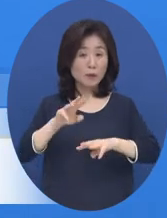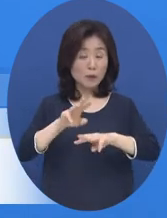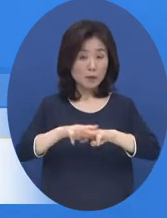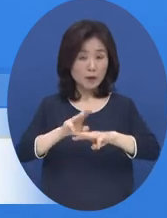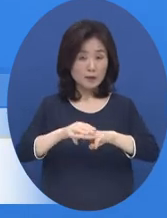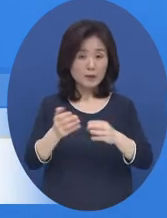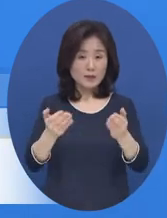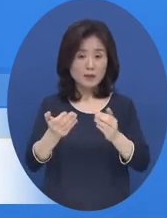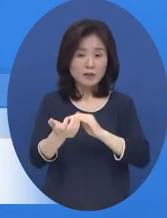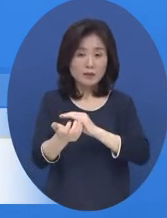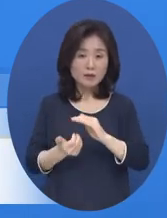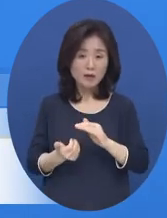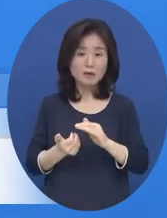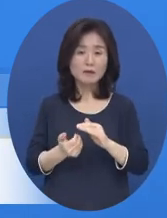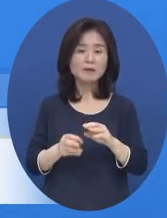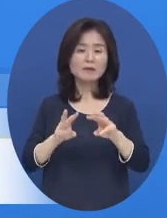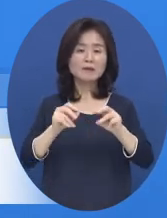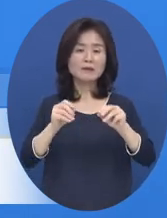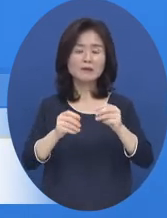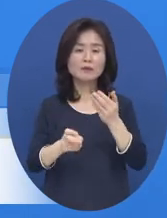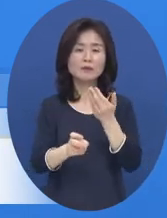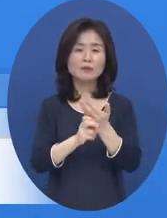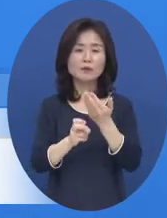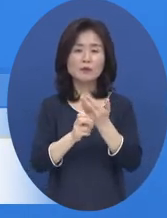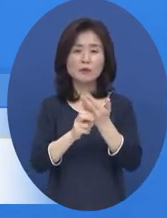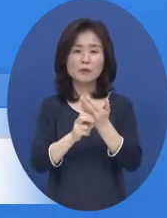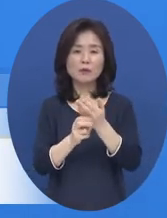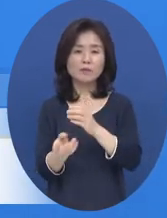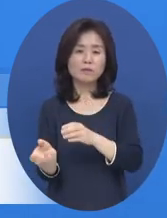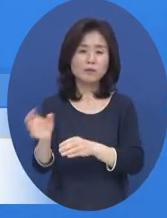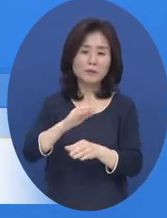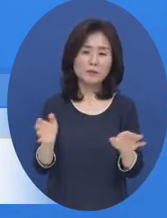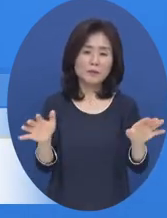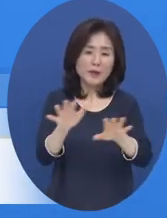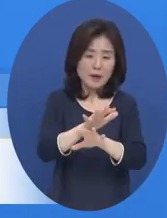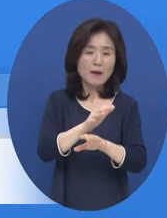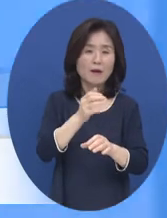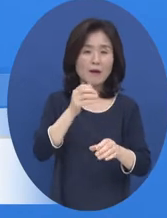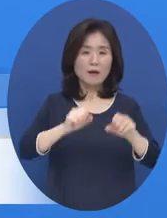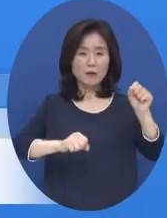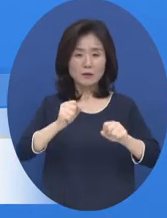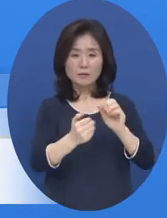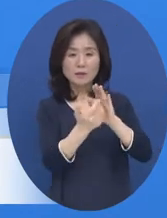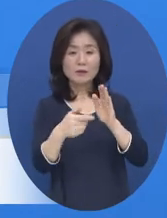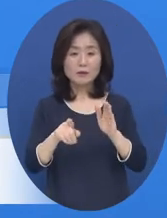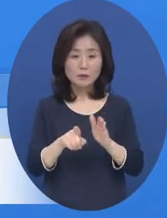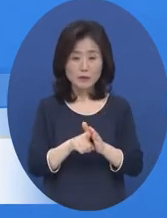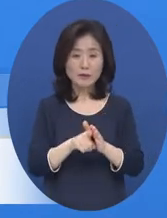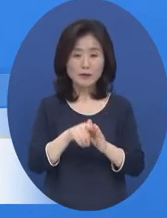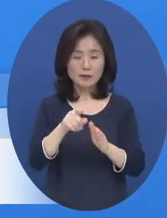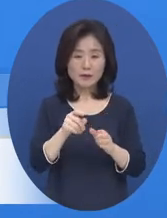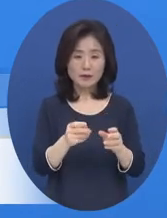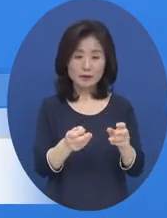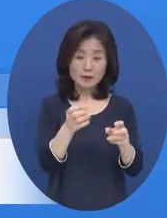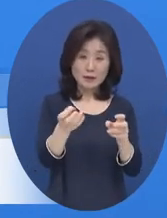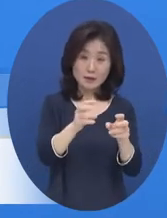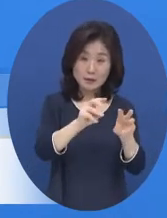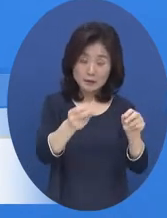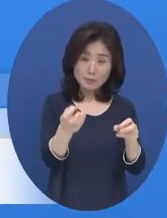무기성 오이를 불법 매립하는 행위를 사전 차단하기 위해 무기성 오이 배출자,